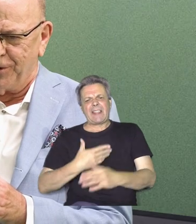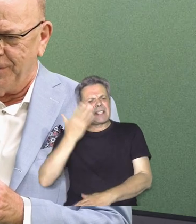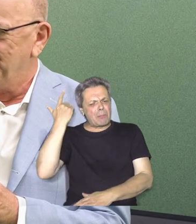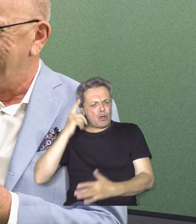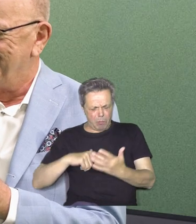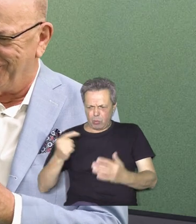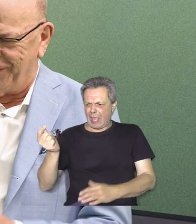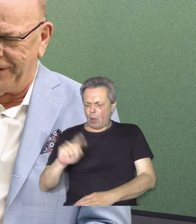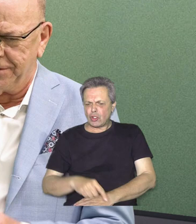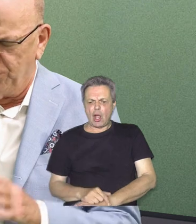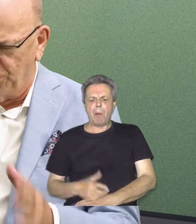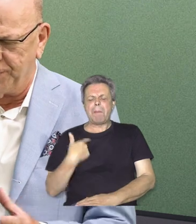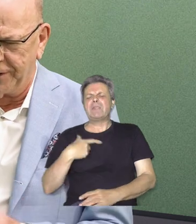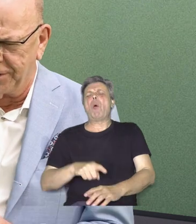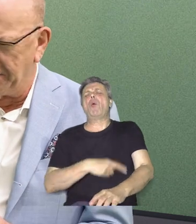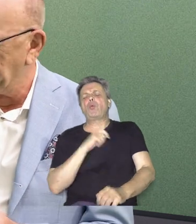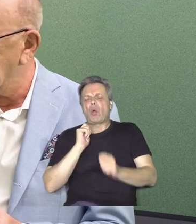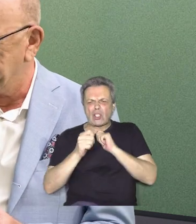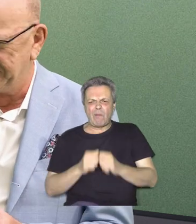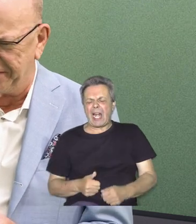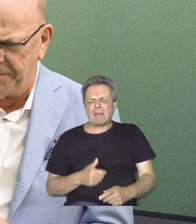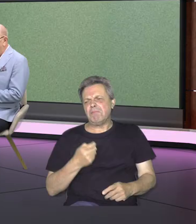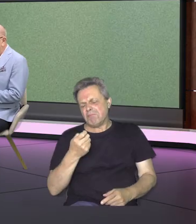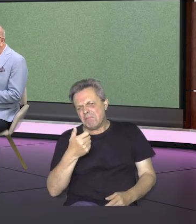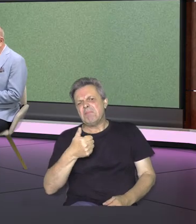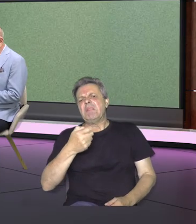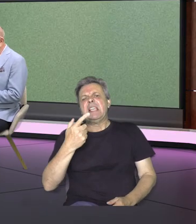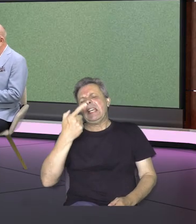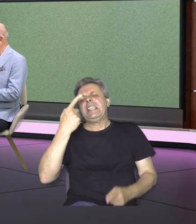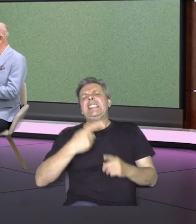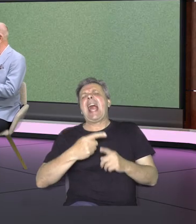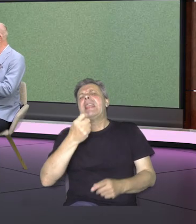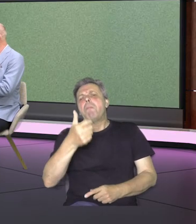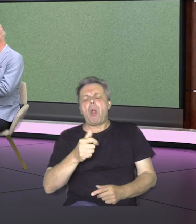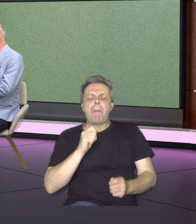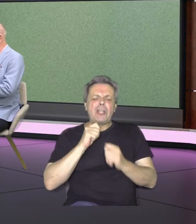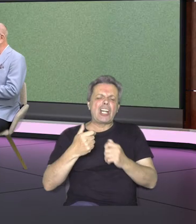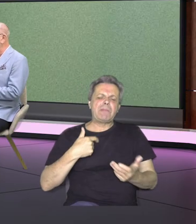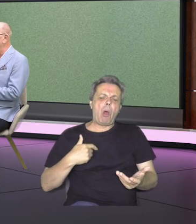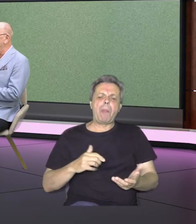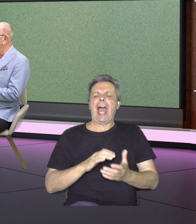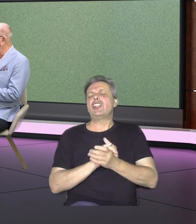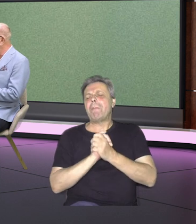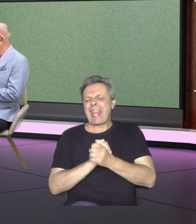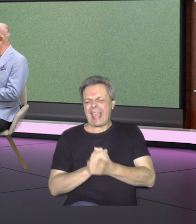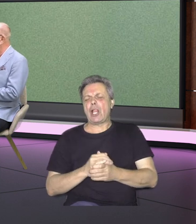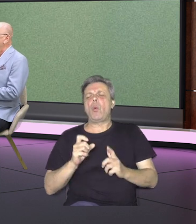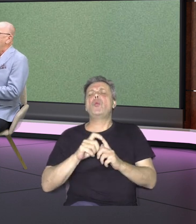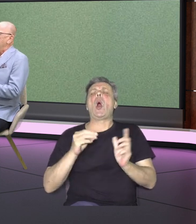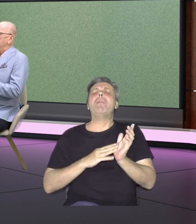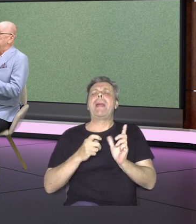Kada sam prošli puta došao do vas, dugo smo razgovarali, jedno sat i pol, i pričali smo o našem prijatelju Zdenku